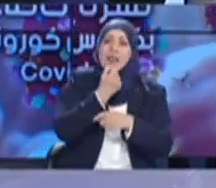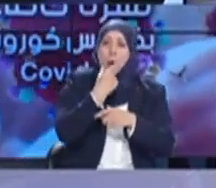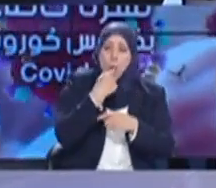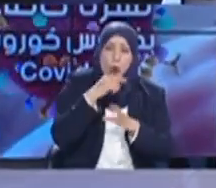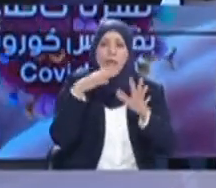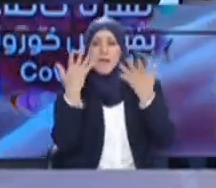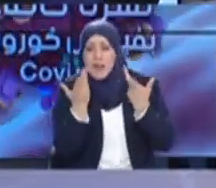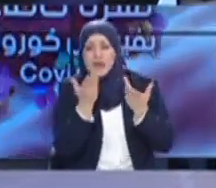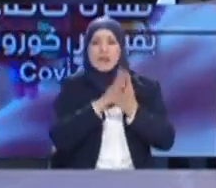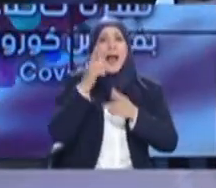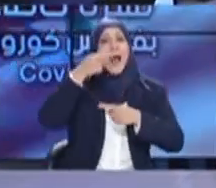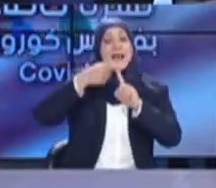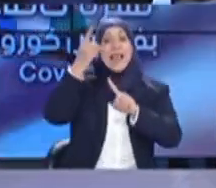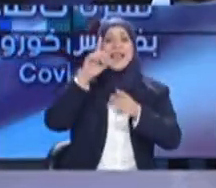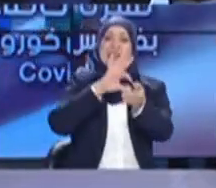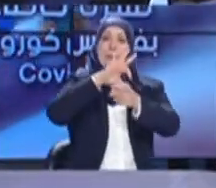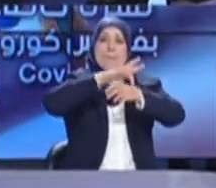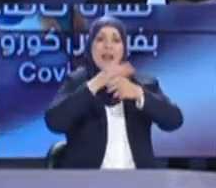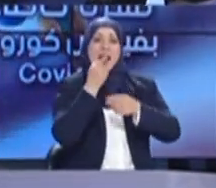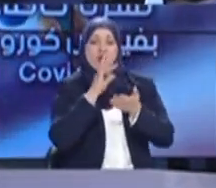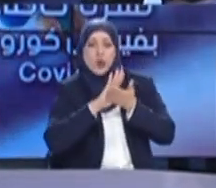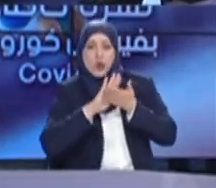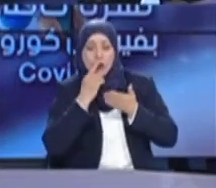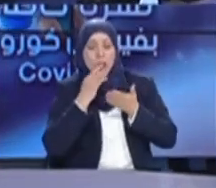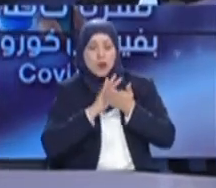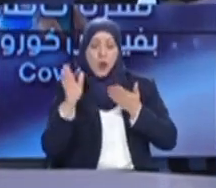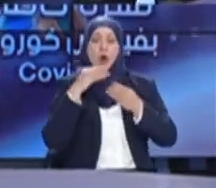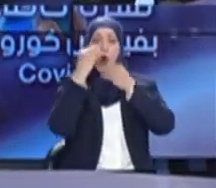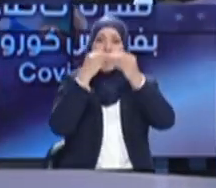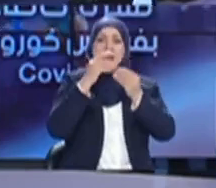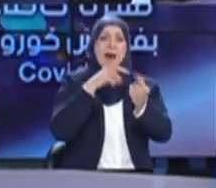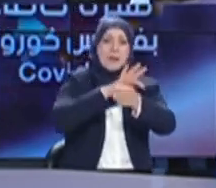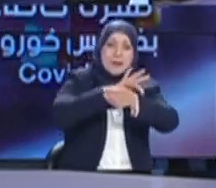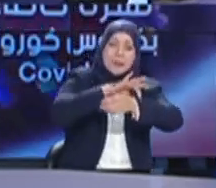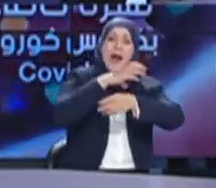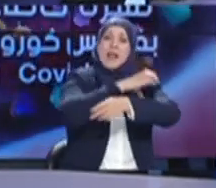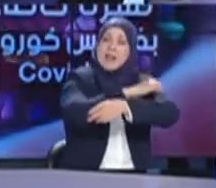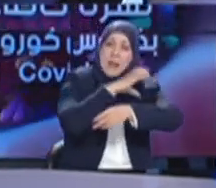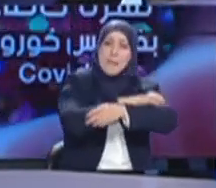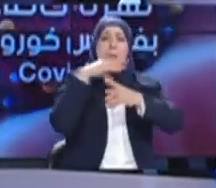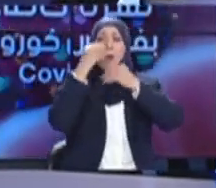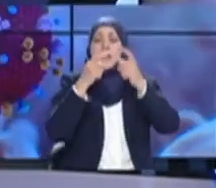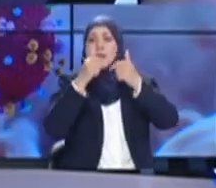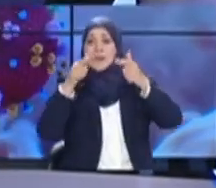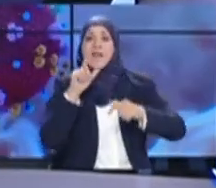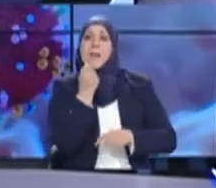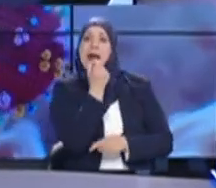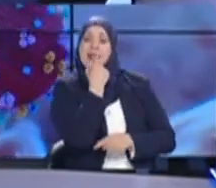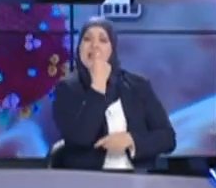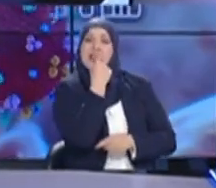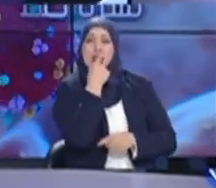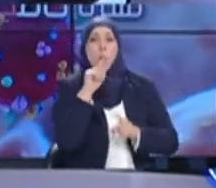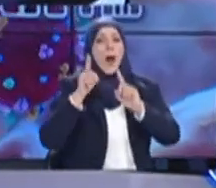خاصة اللي عندهم أمراض مزمنة. ونحب نأكد على حاجة بالنسبة لزونتي انفلاماتوار، لزونتي انفلاماتوار نستعملوا فيهم بطريقة شاسعة